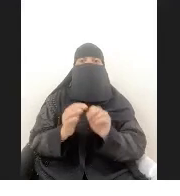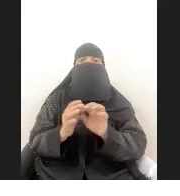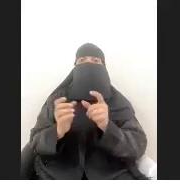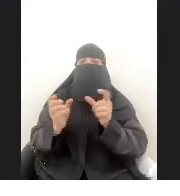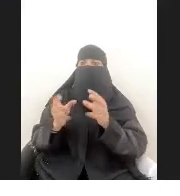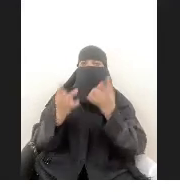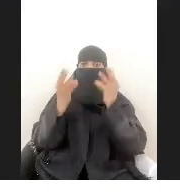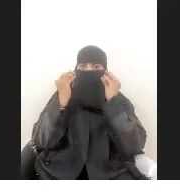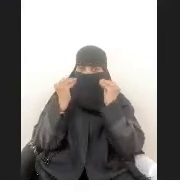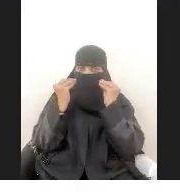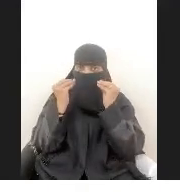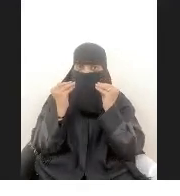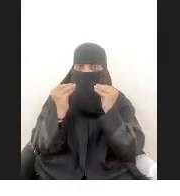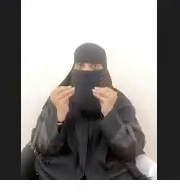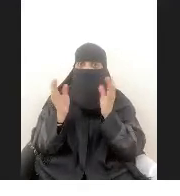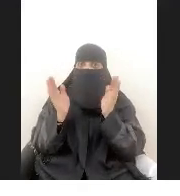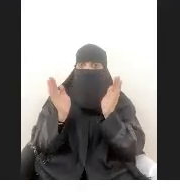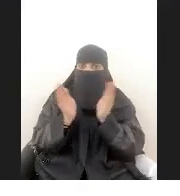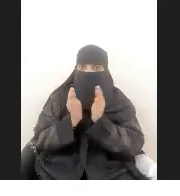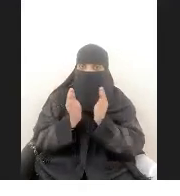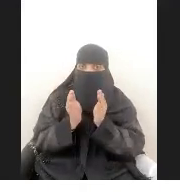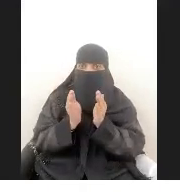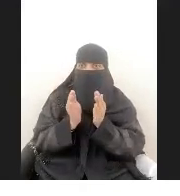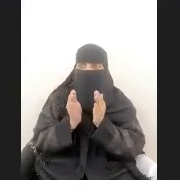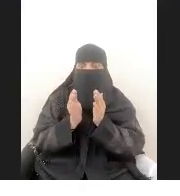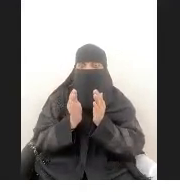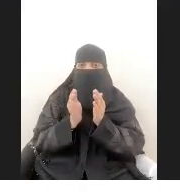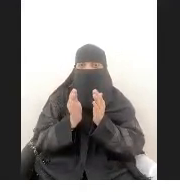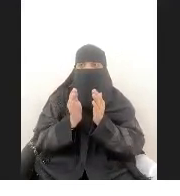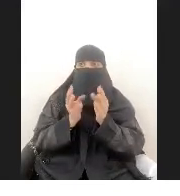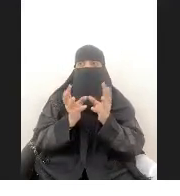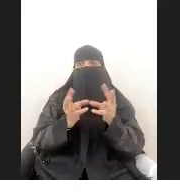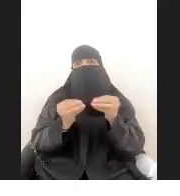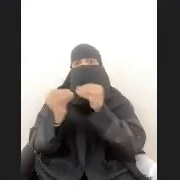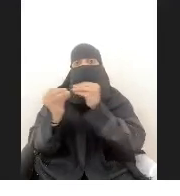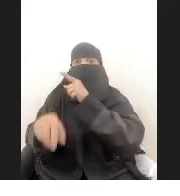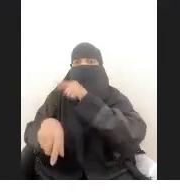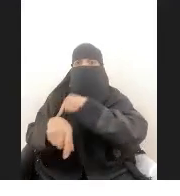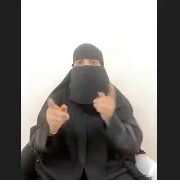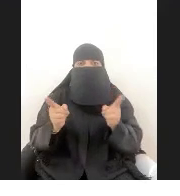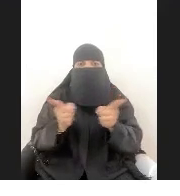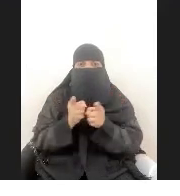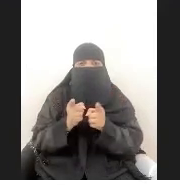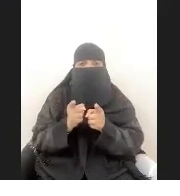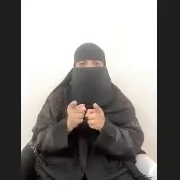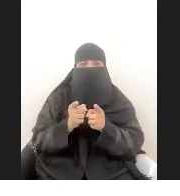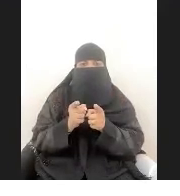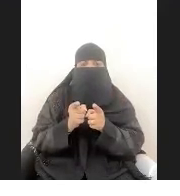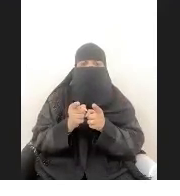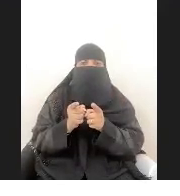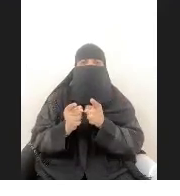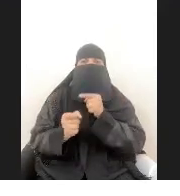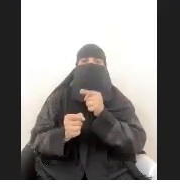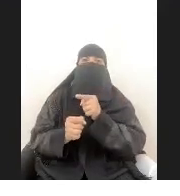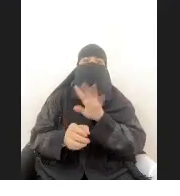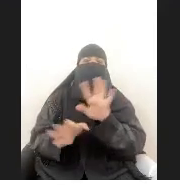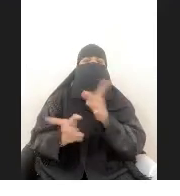ويسلم في يعني بحيث أنه يستهلك المتعلم في وقت قصير جدا، فبالتالي أنا أنتقي مو أي